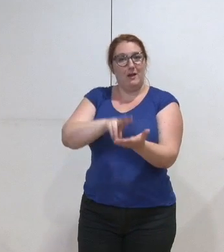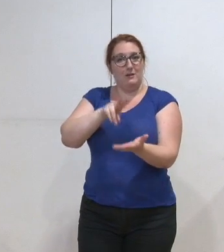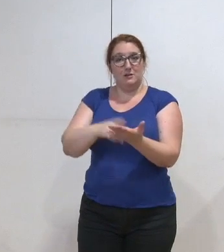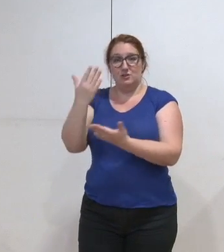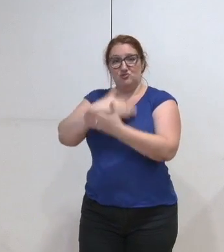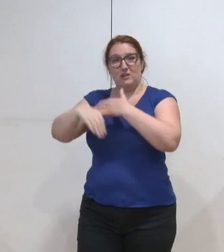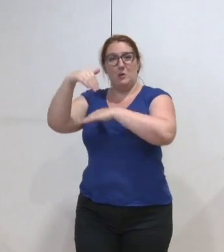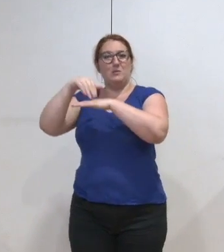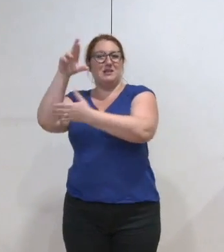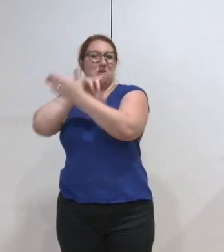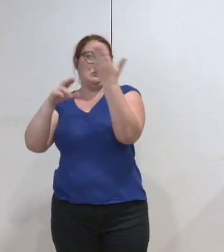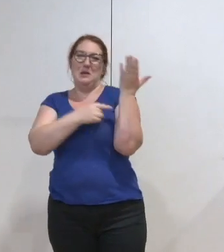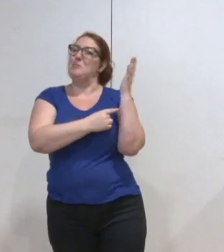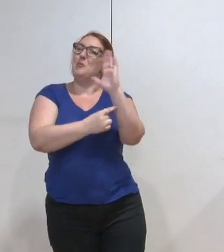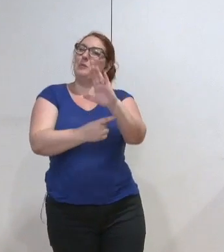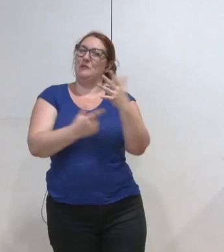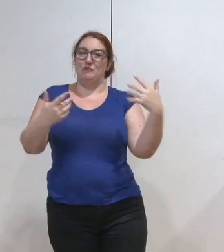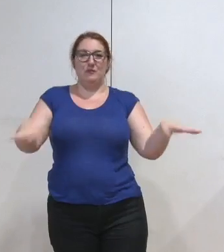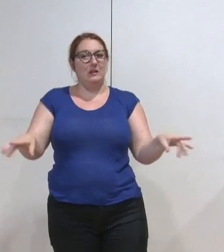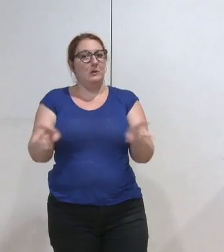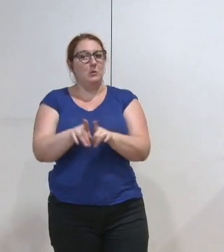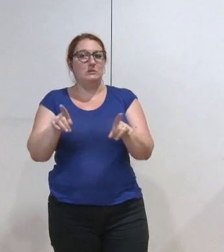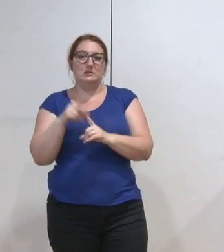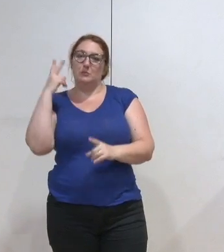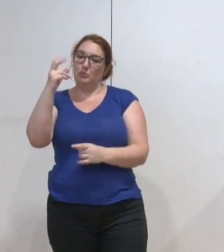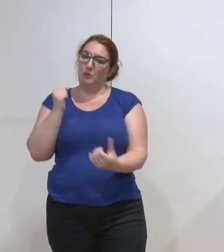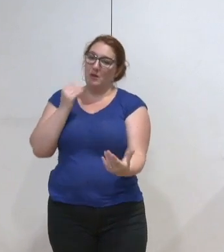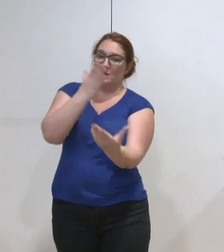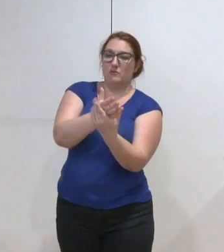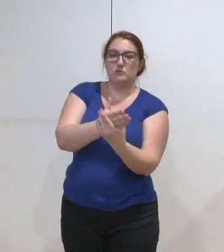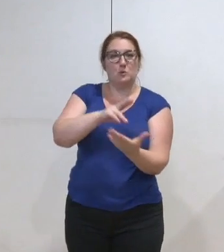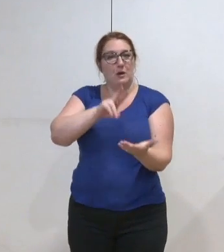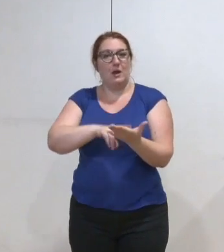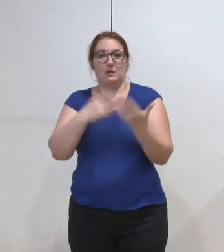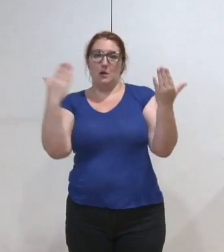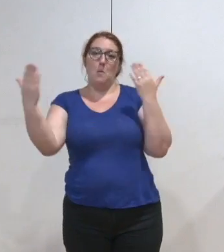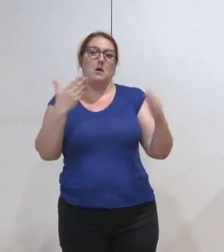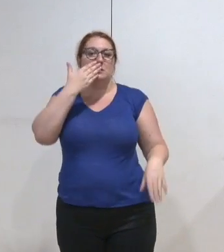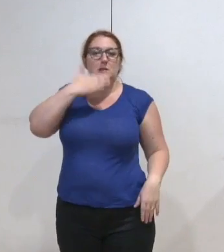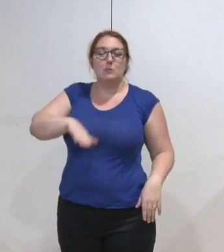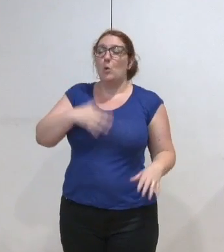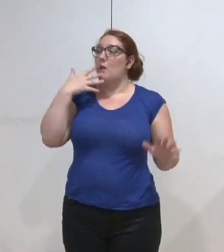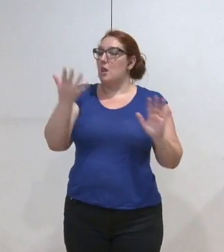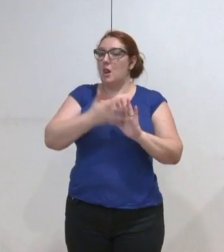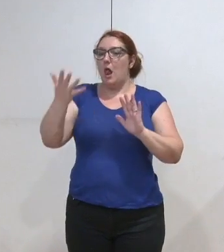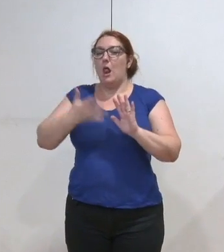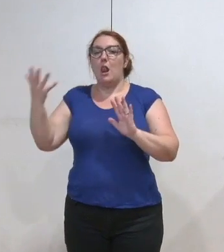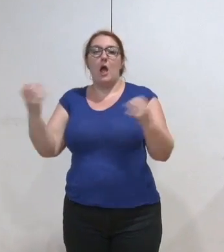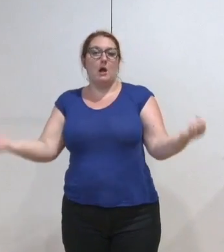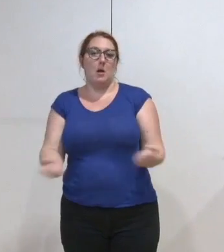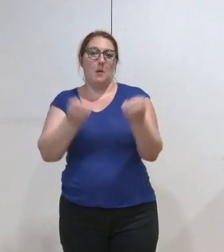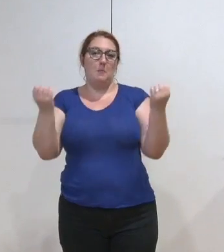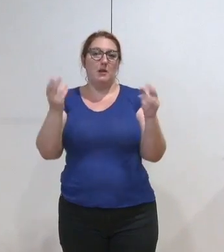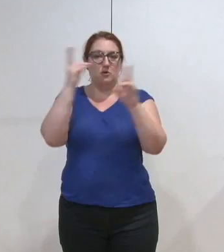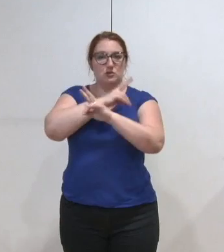régional et montrer également la réalité de ces interventions ça vaut beaucoup mieux que tous les discours de campagne qui sont